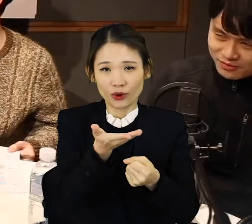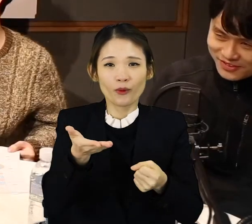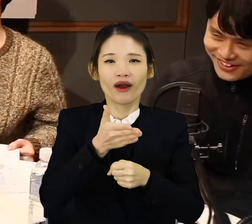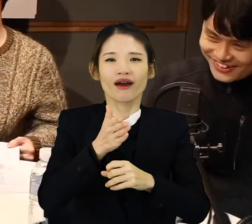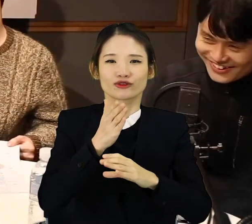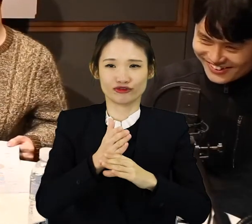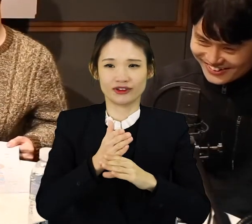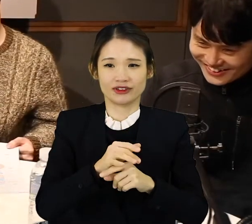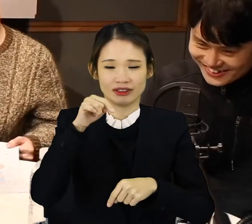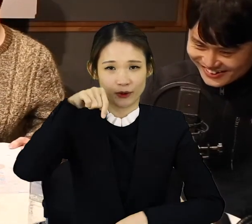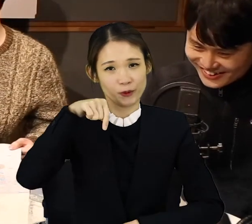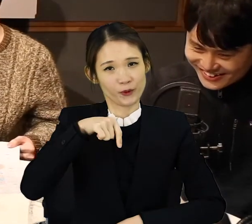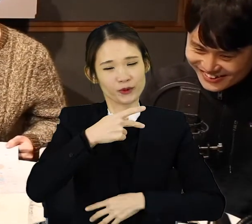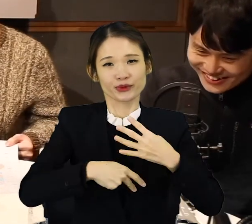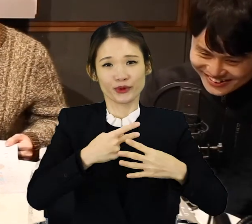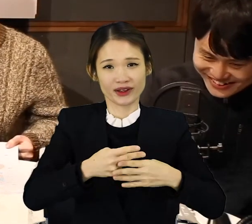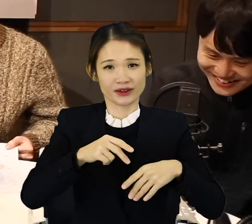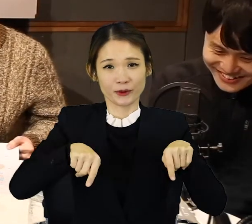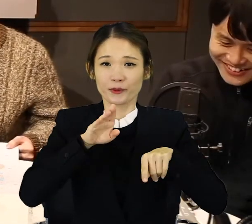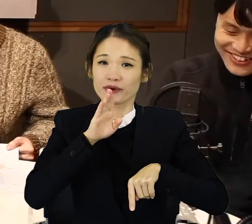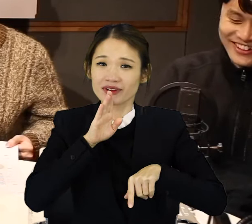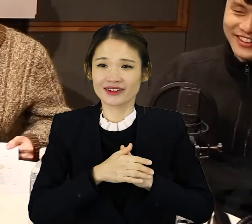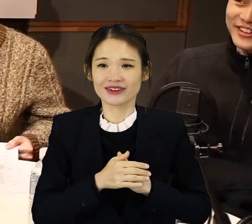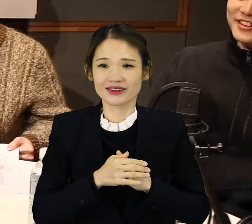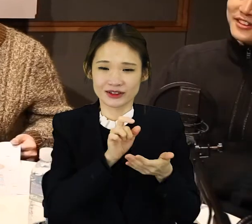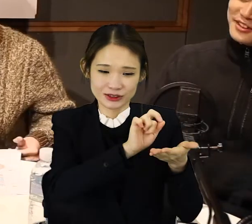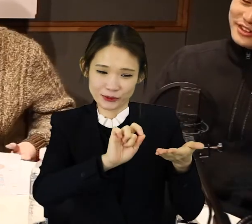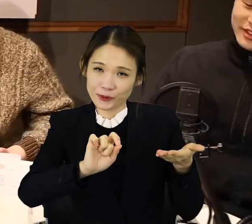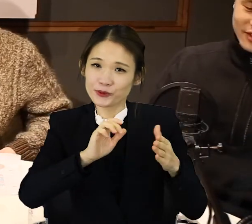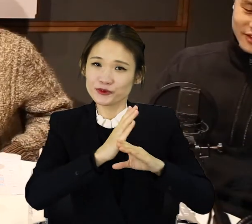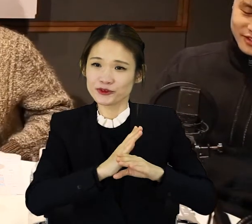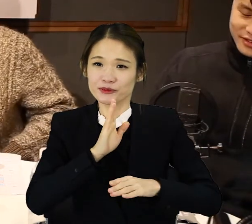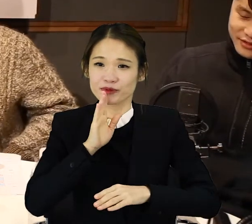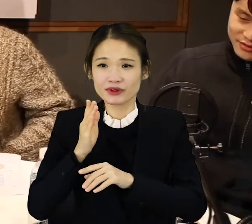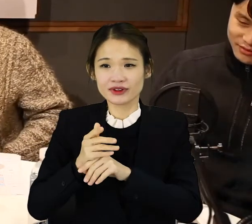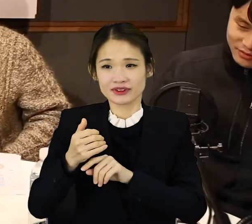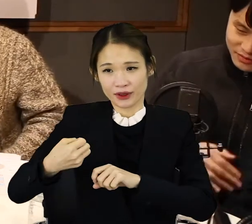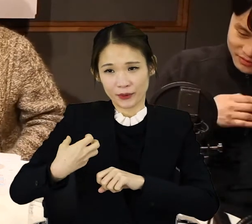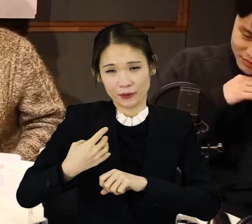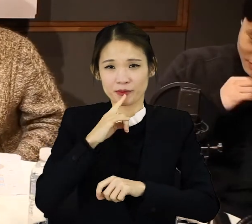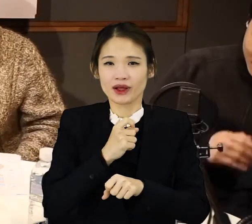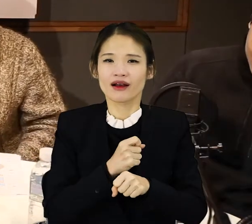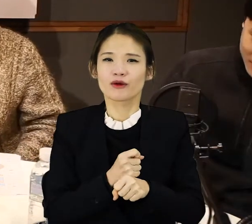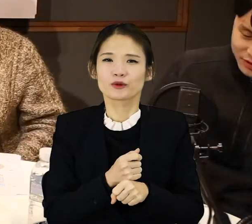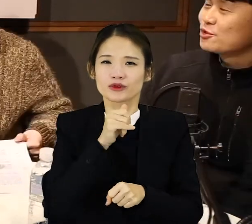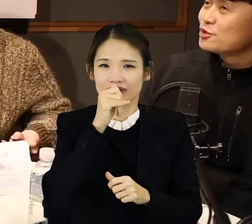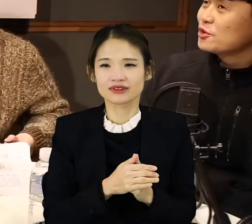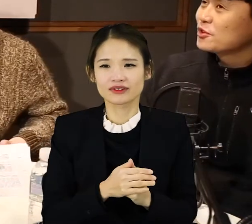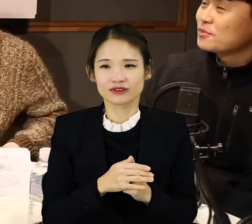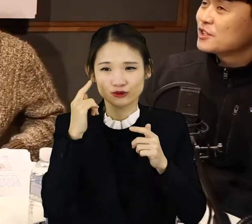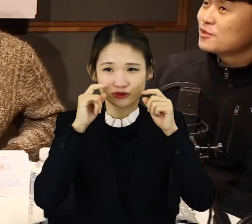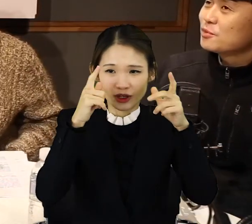여러분들은. 아. 이거잖아요. 여기서. 신홍희 작가님이 대본 네. 쓰시고 있잖아요. 아, 그렇게 현황님 또. 자기 얘기 다 하고 있잖아요. 네.